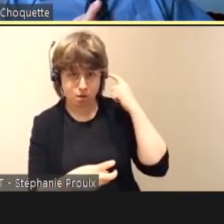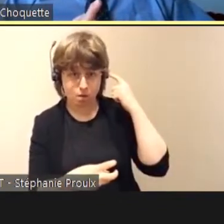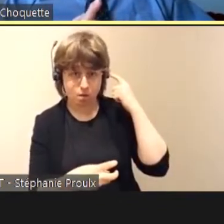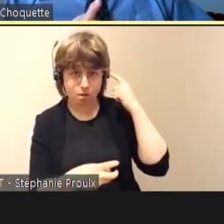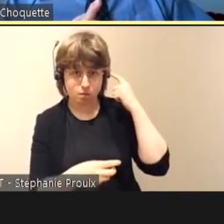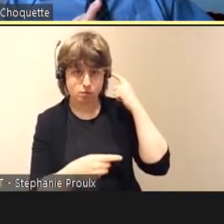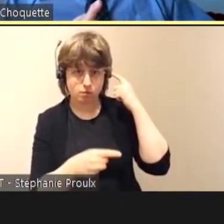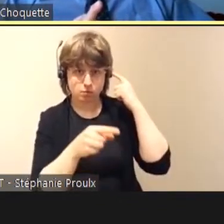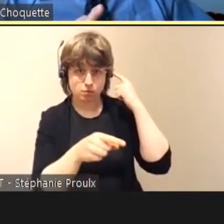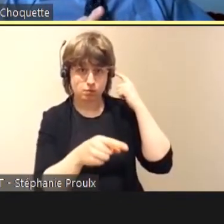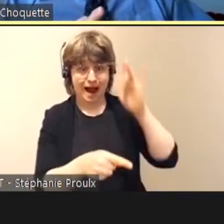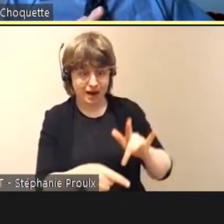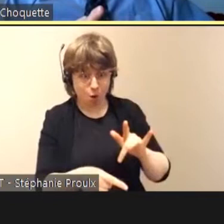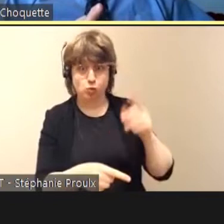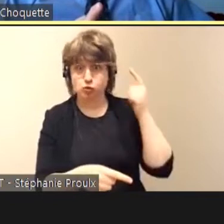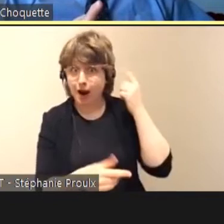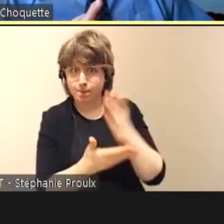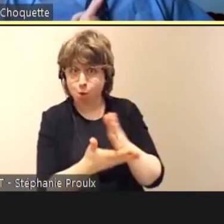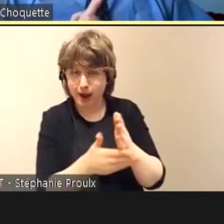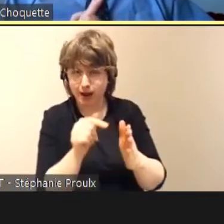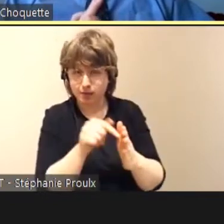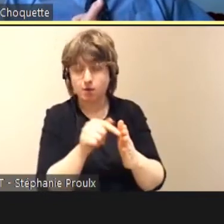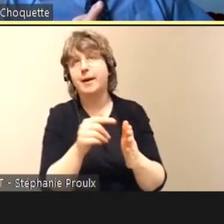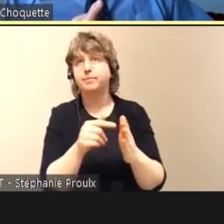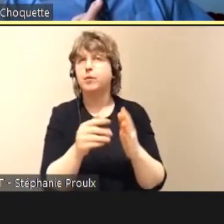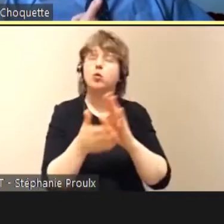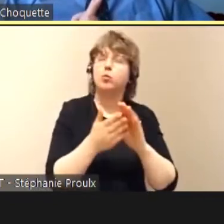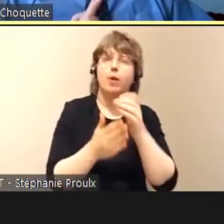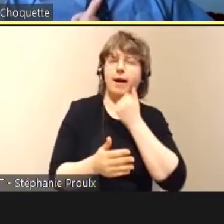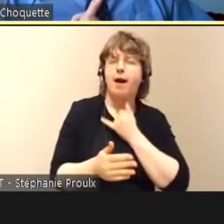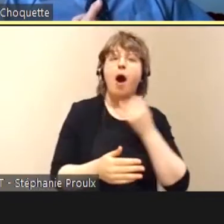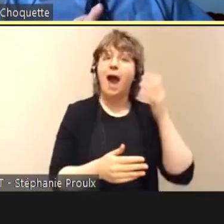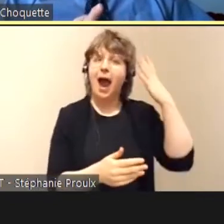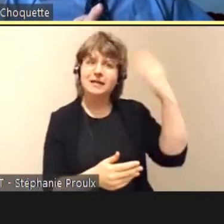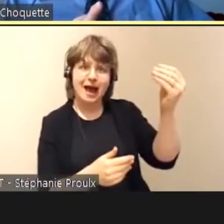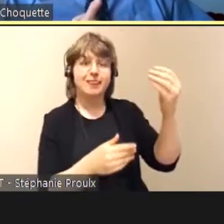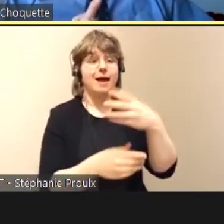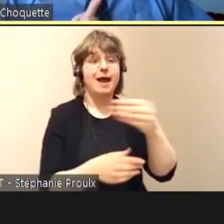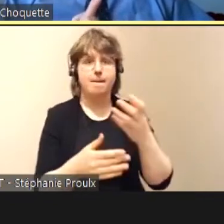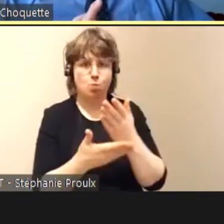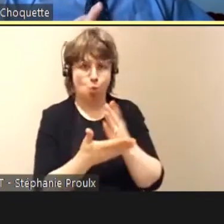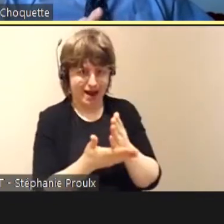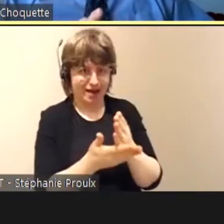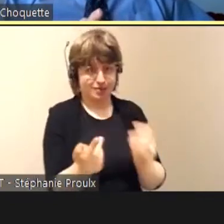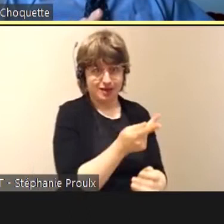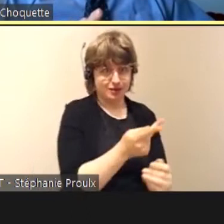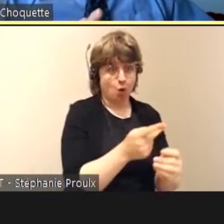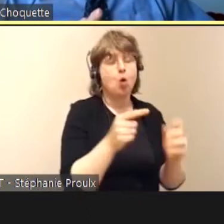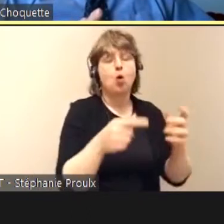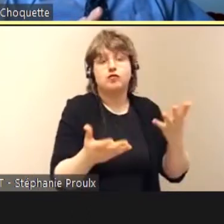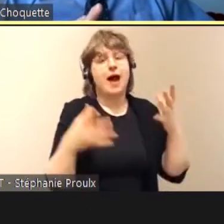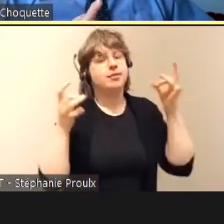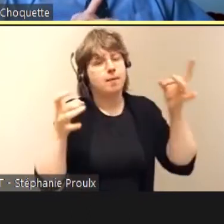problème de l'oreille moyenne, externe, excusez, et moyenne, sont